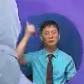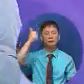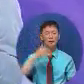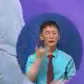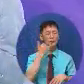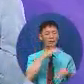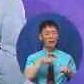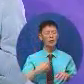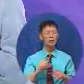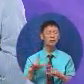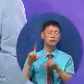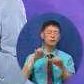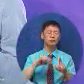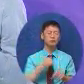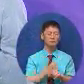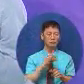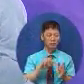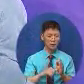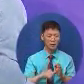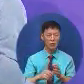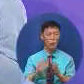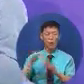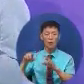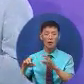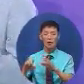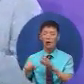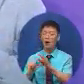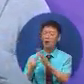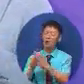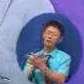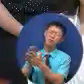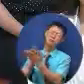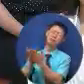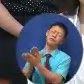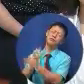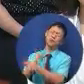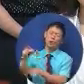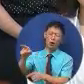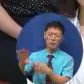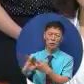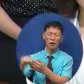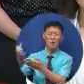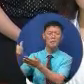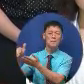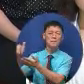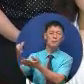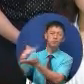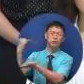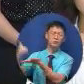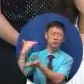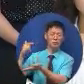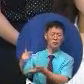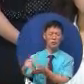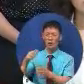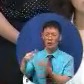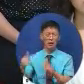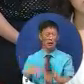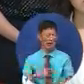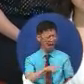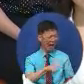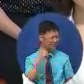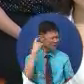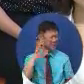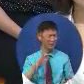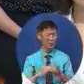바닷가에 혼자 살고 있었는데 아이들이 동네에서 막 놀고 떠들다가 쫓겨났어요. 동네 마을 사람들